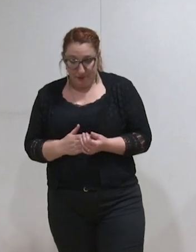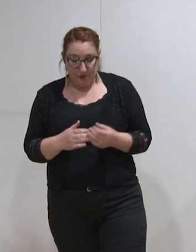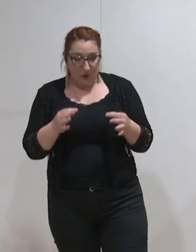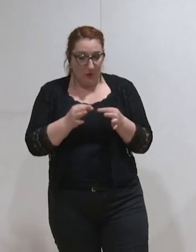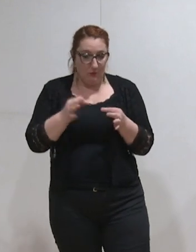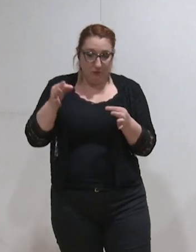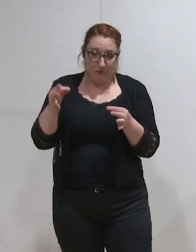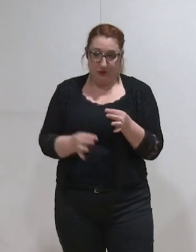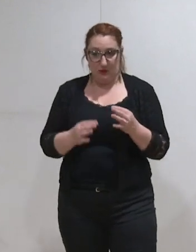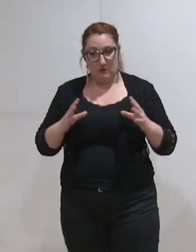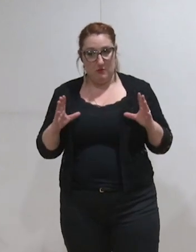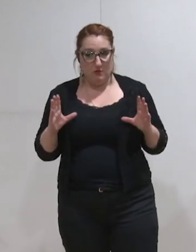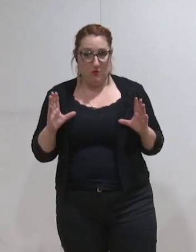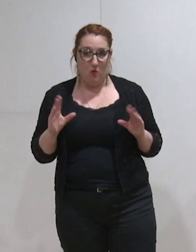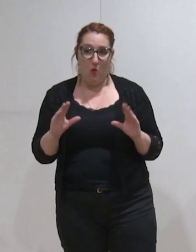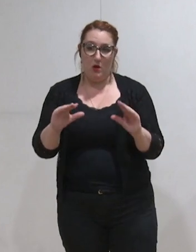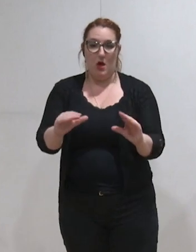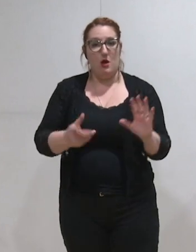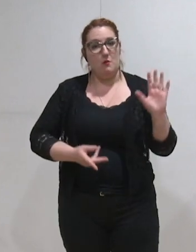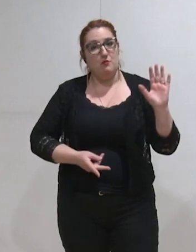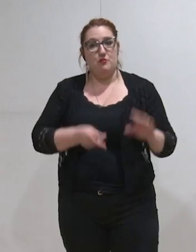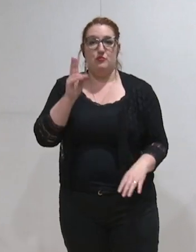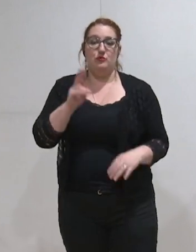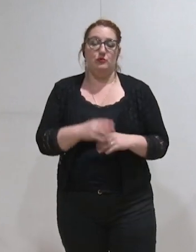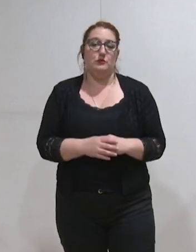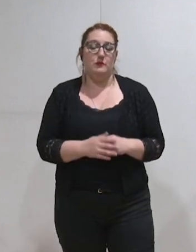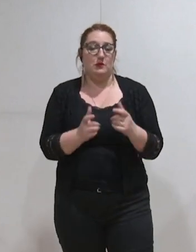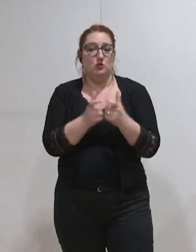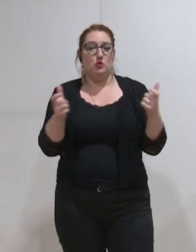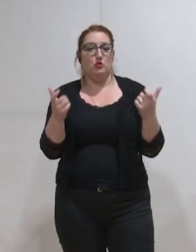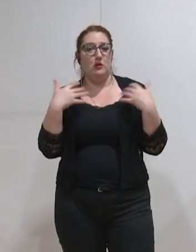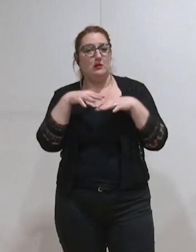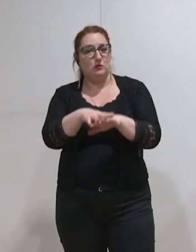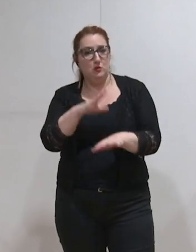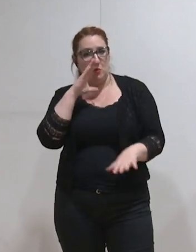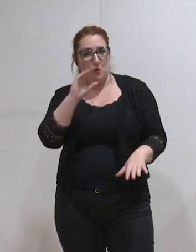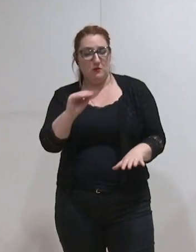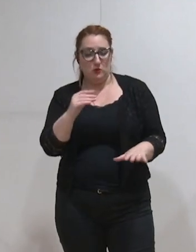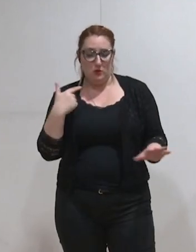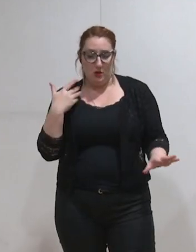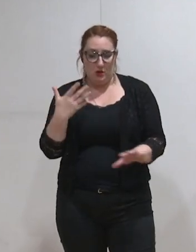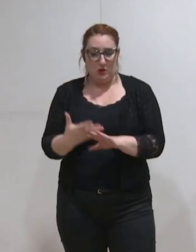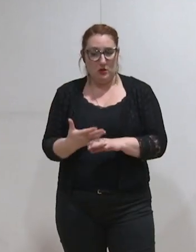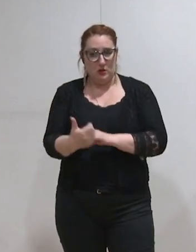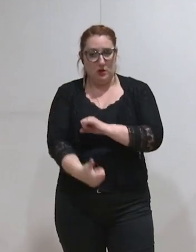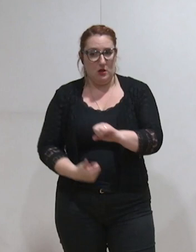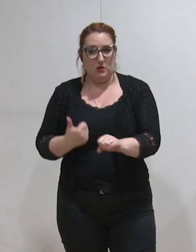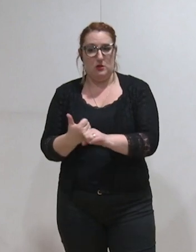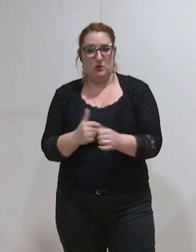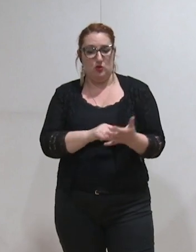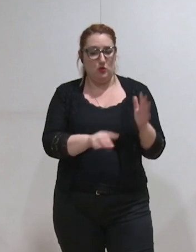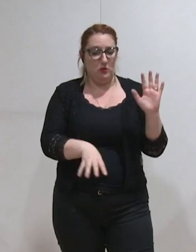plus concret de ce que ces structures d'insertion professionnelle auront pu réaliser dans l'année